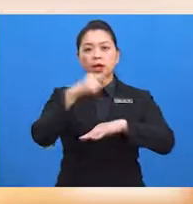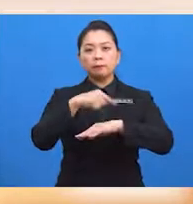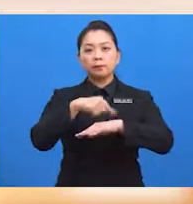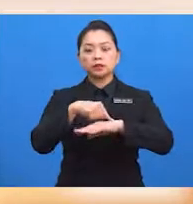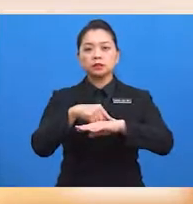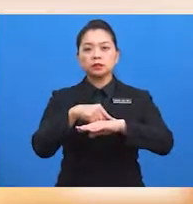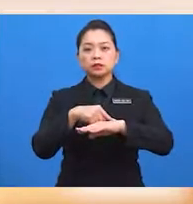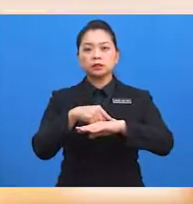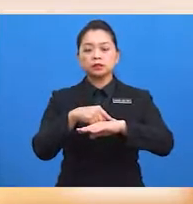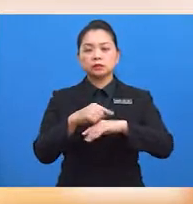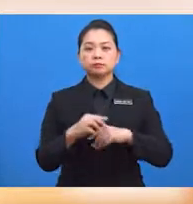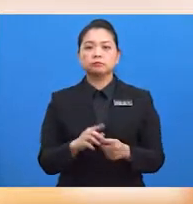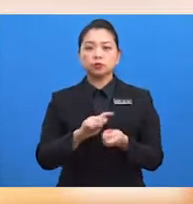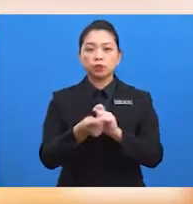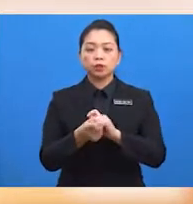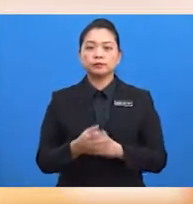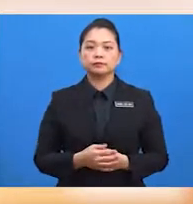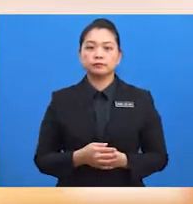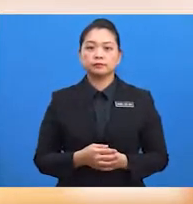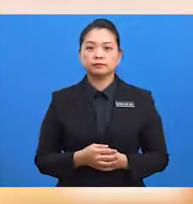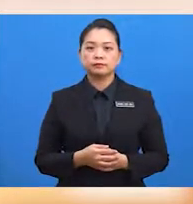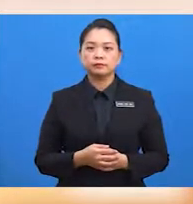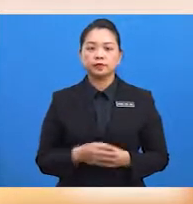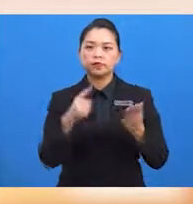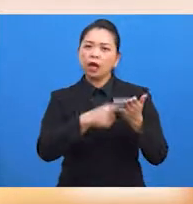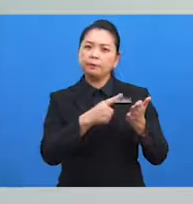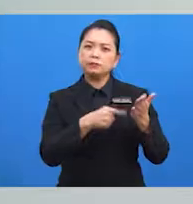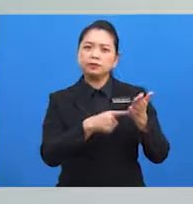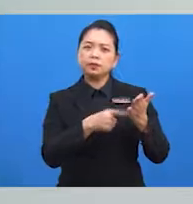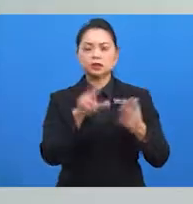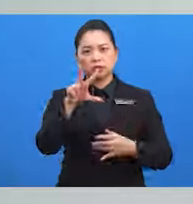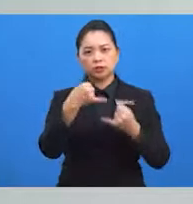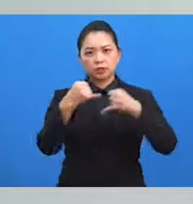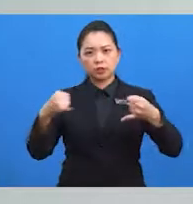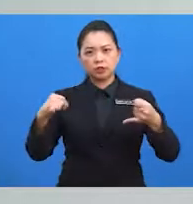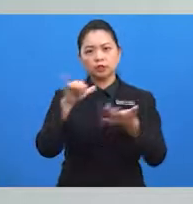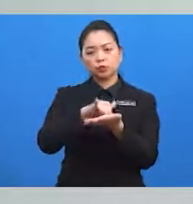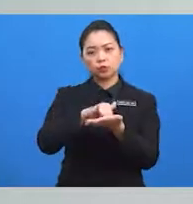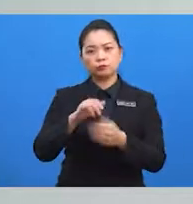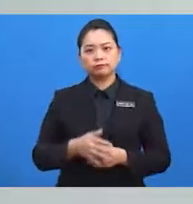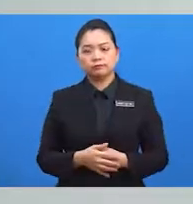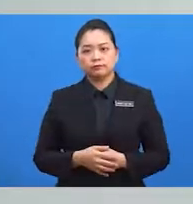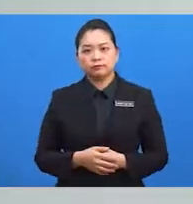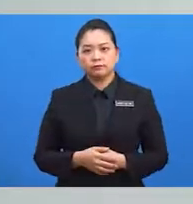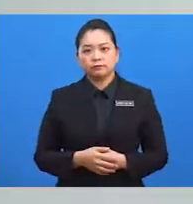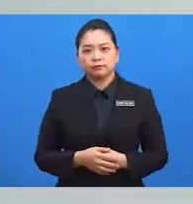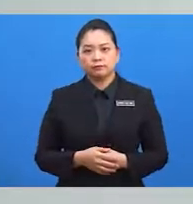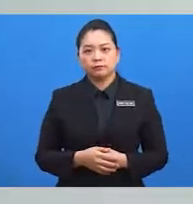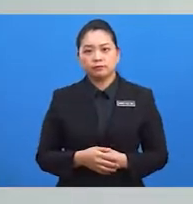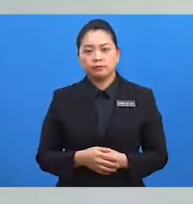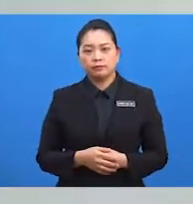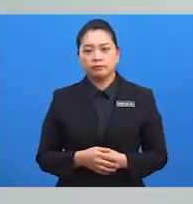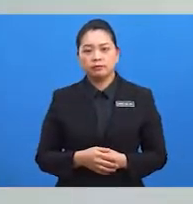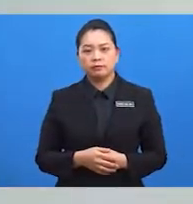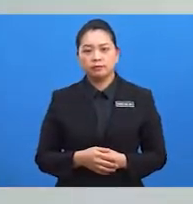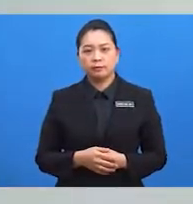perebutan PDIP Hai apakah hingga jenis sinaran Dede Adit itu